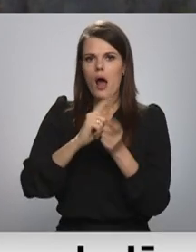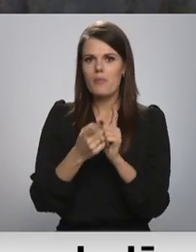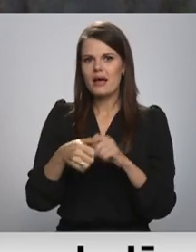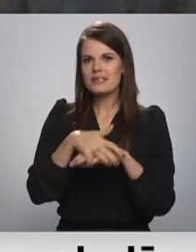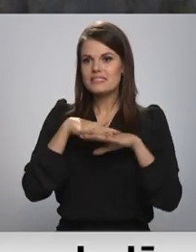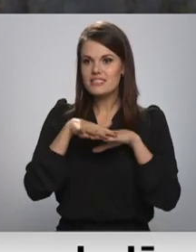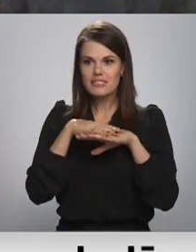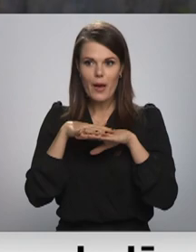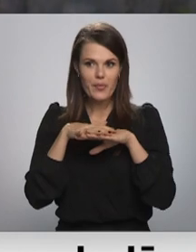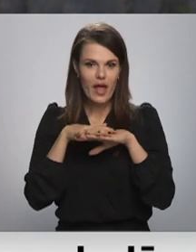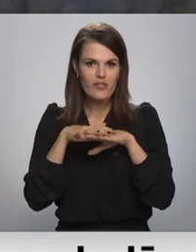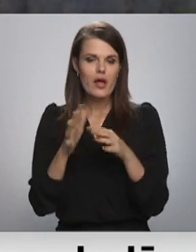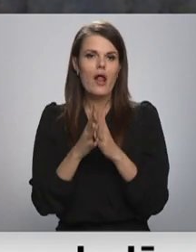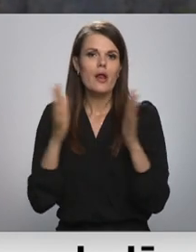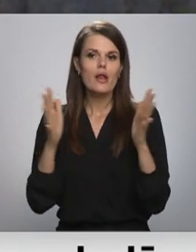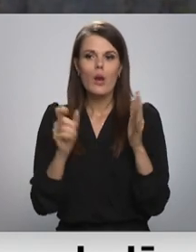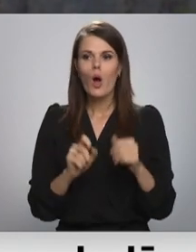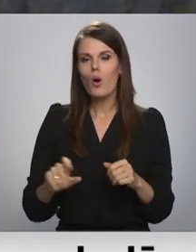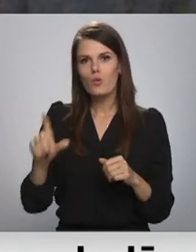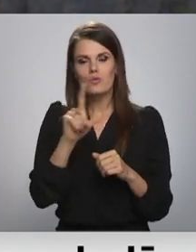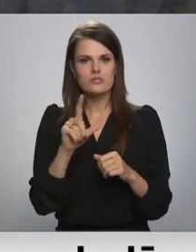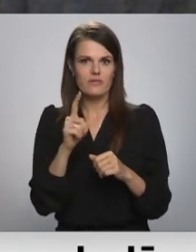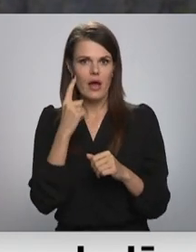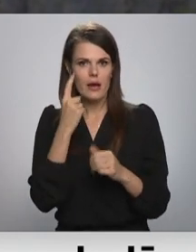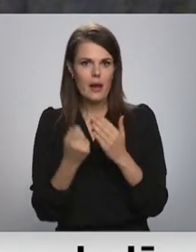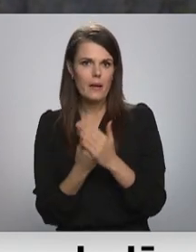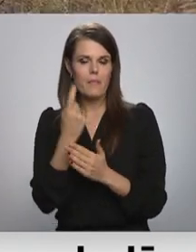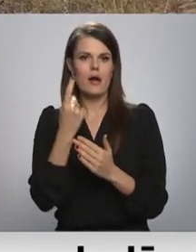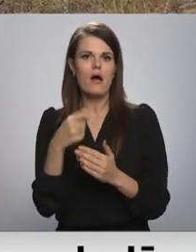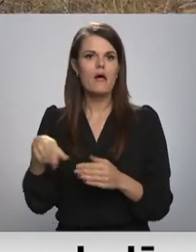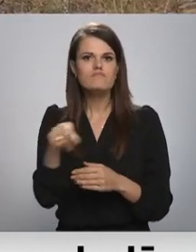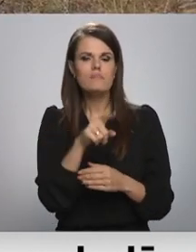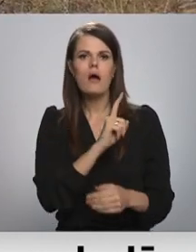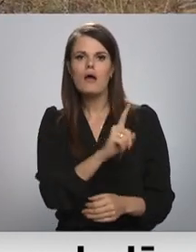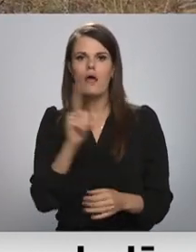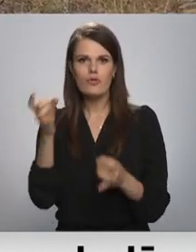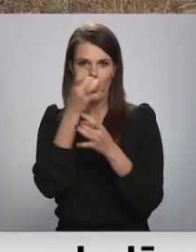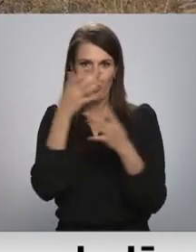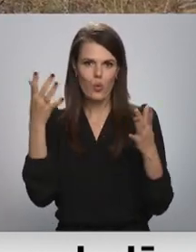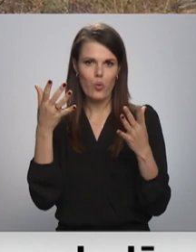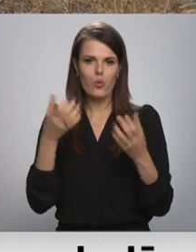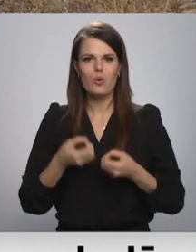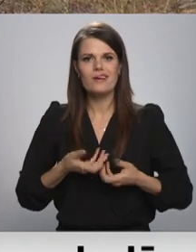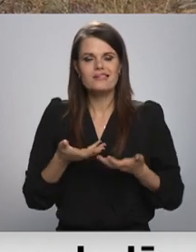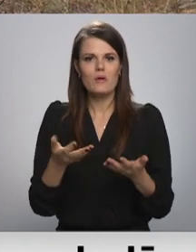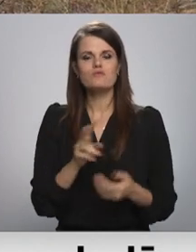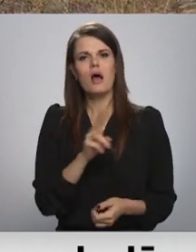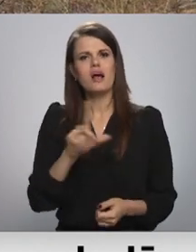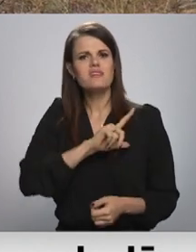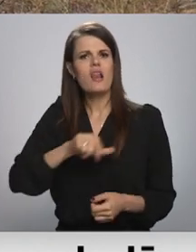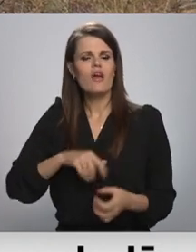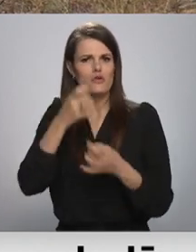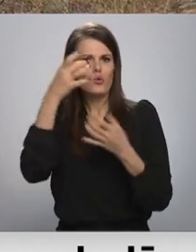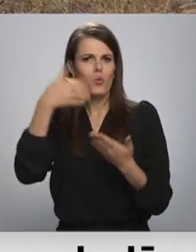Ir daudz vairāk izpratnes parādījies par to, ka katra kultūras izpausme, kas ir latviešu kultūras